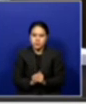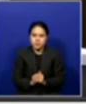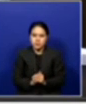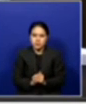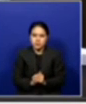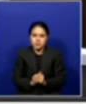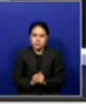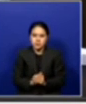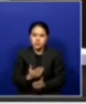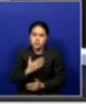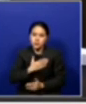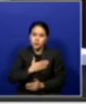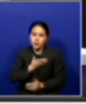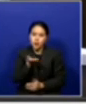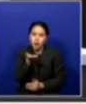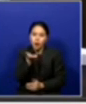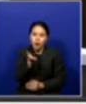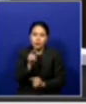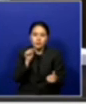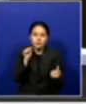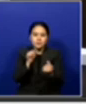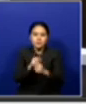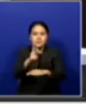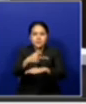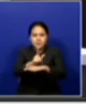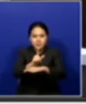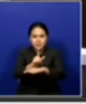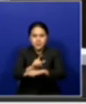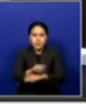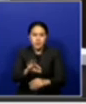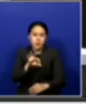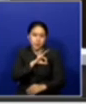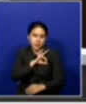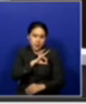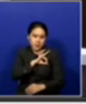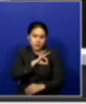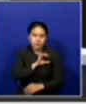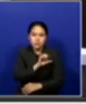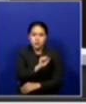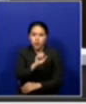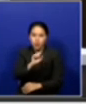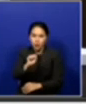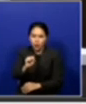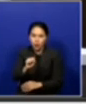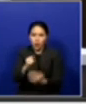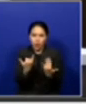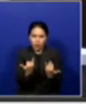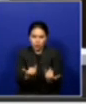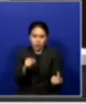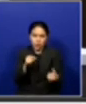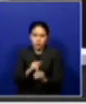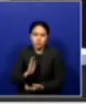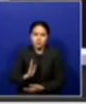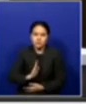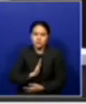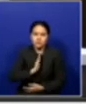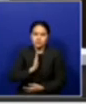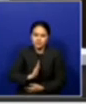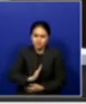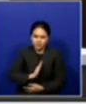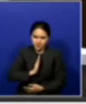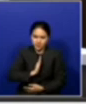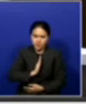ผมเรียกร้องผ่านท่านประธานไปยังเพื่อนสมาชิกครับเพื่อศักดิ์ศรีของสภาเราโปรดพิจารณาอย่าได้รับหลัก